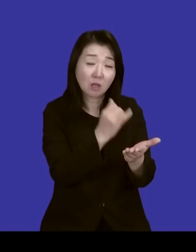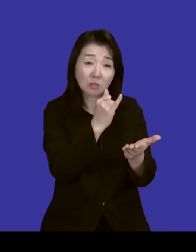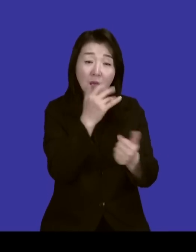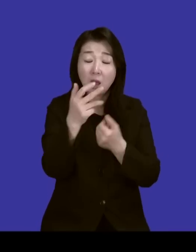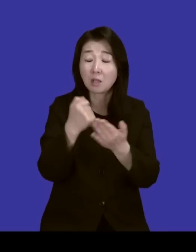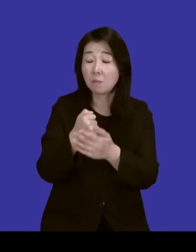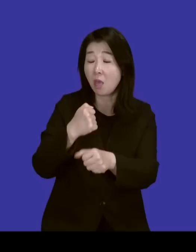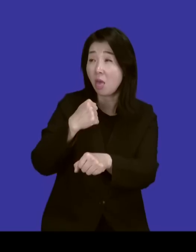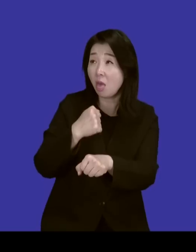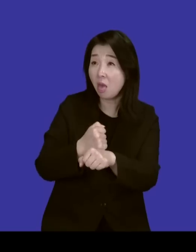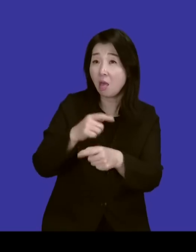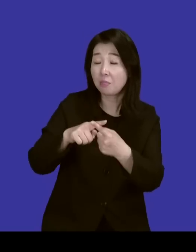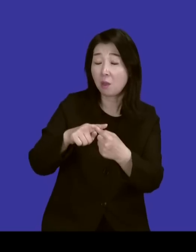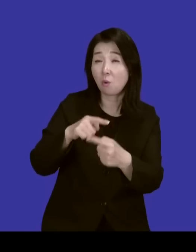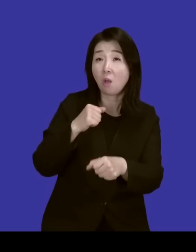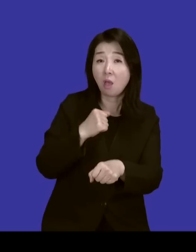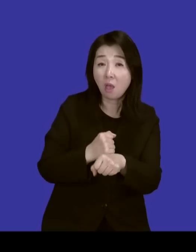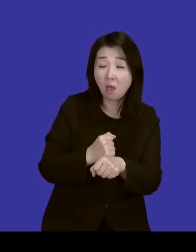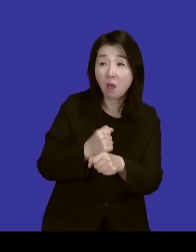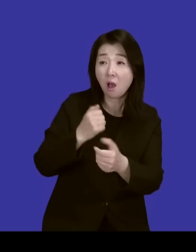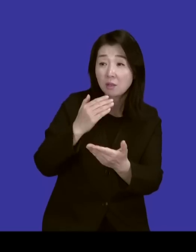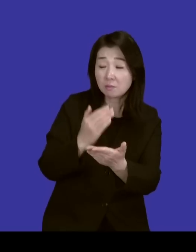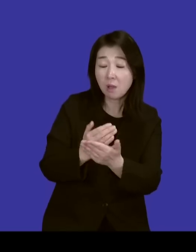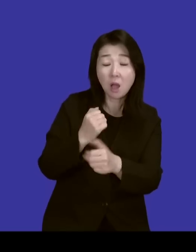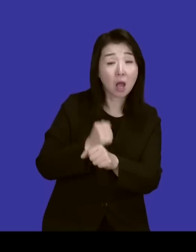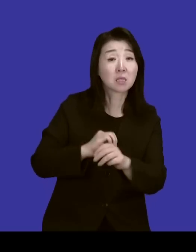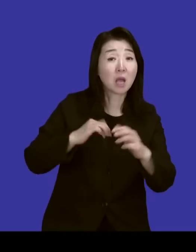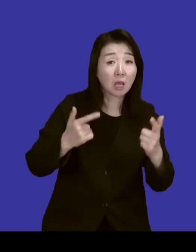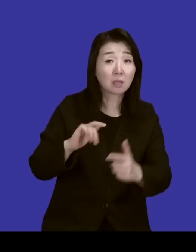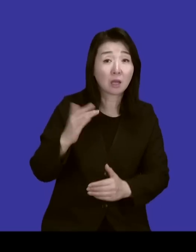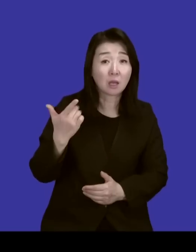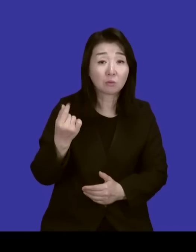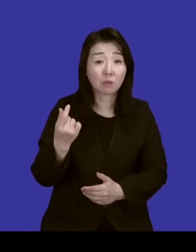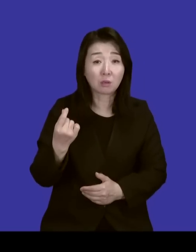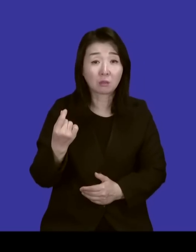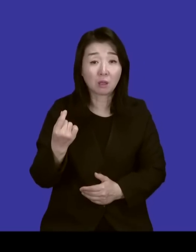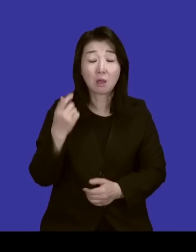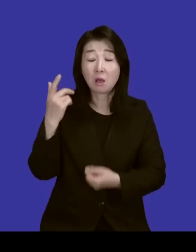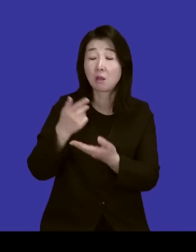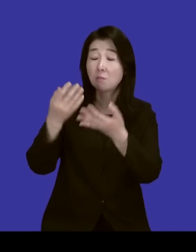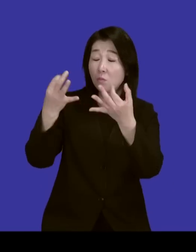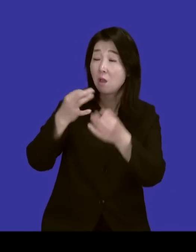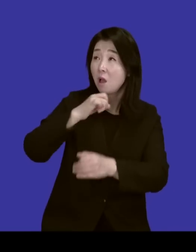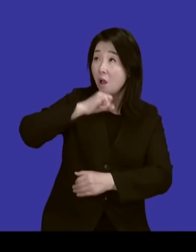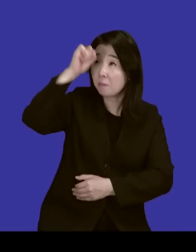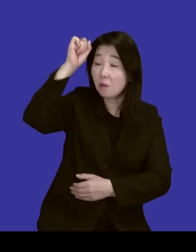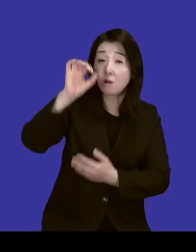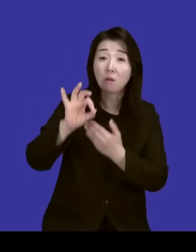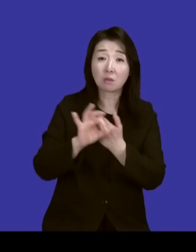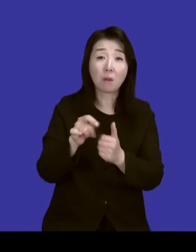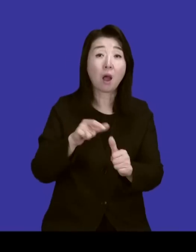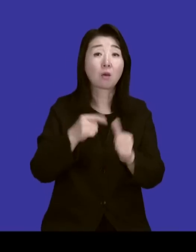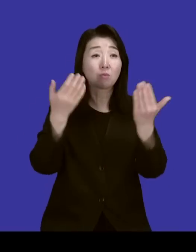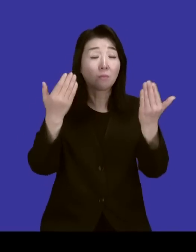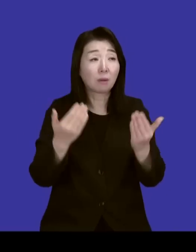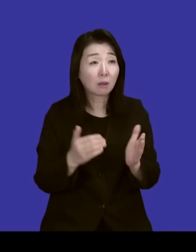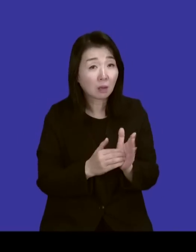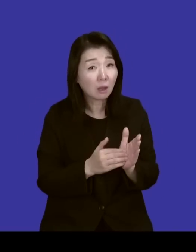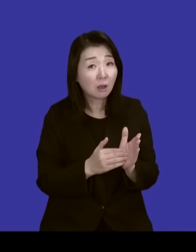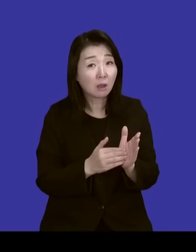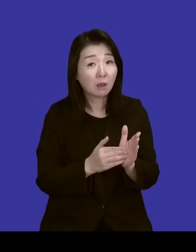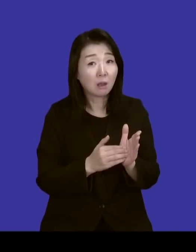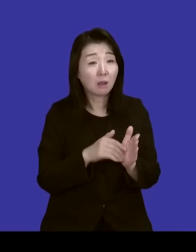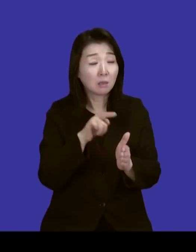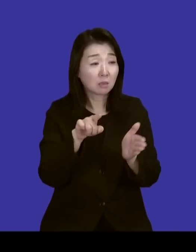하고 하지 말라는 거 안 하고 그래서 하나님 보시기에 너는 의롭다 합격 받으면 뭐 구원받는 예. 것이고 예.